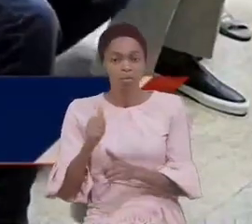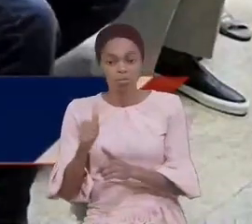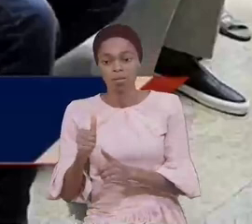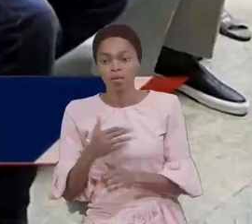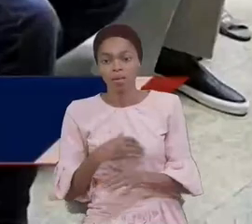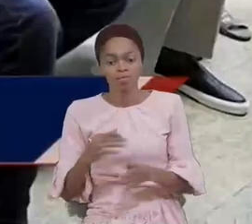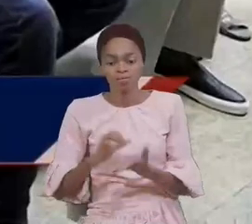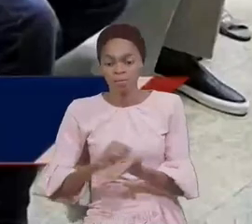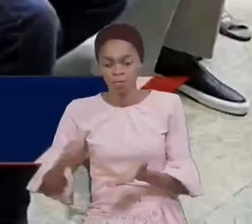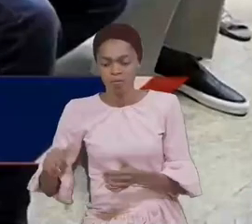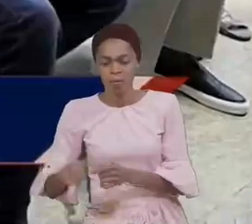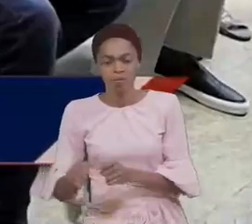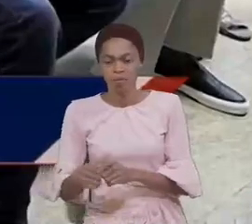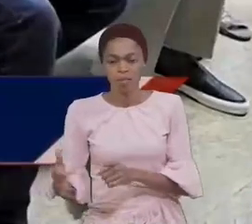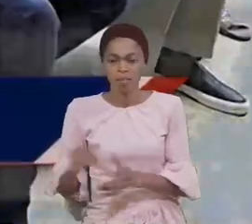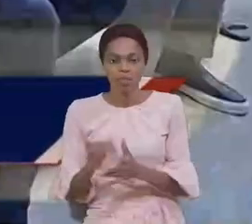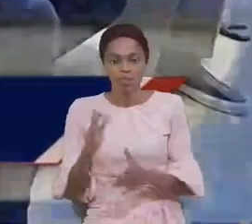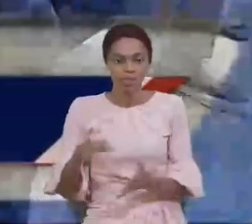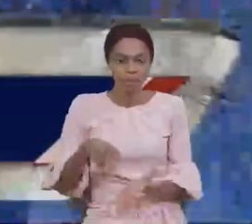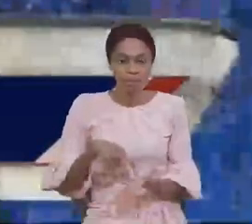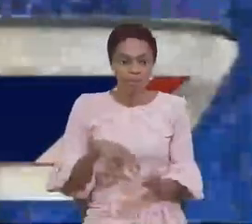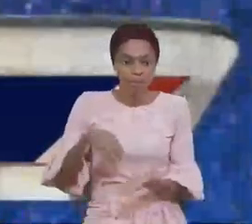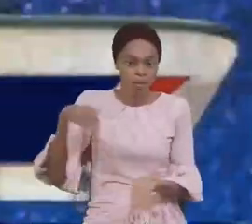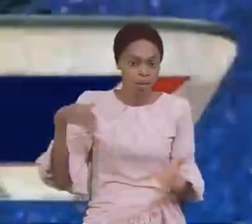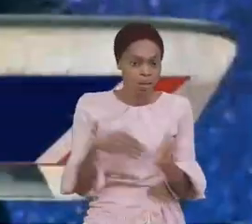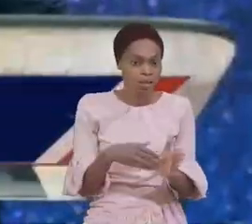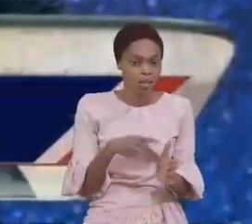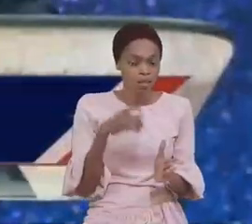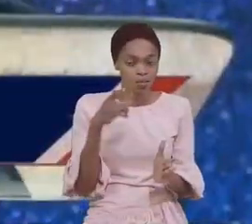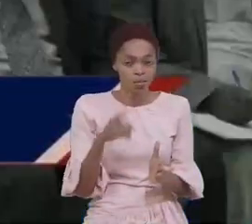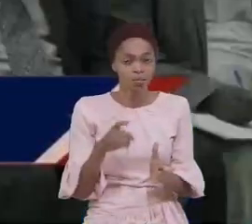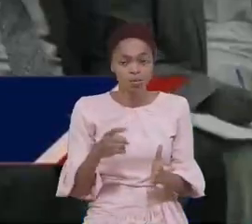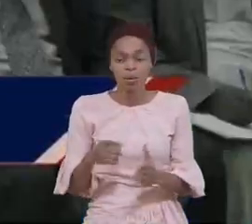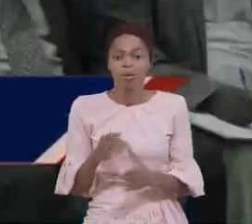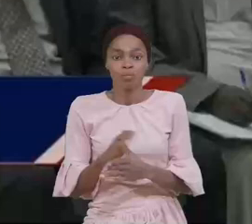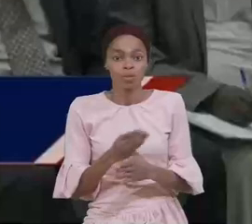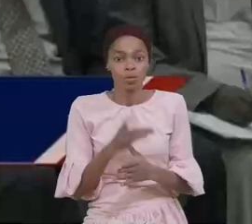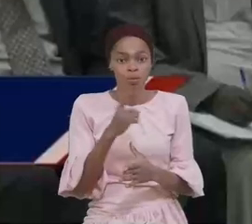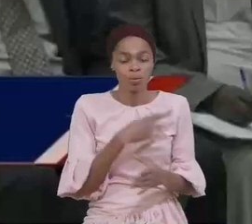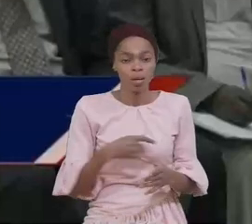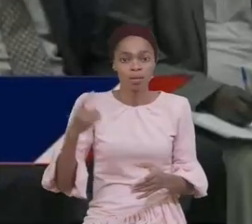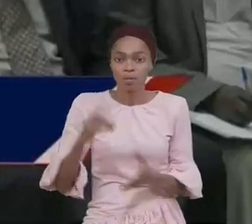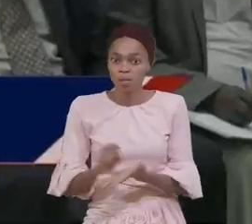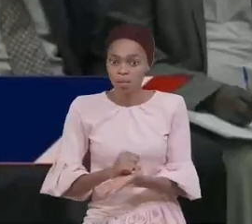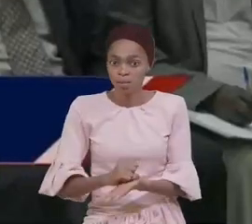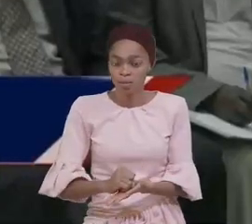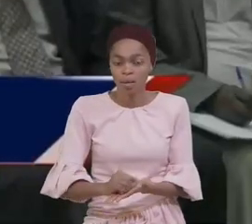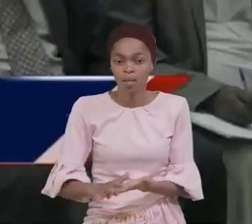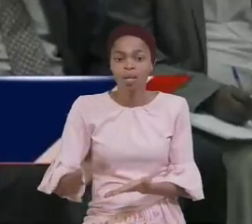ôtez tout ce qui va se tenir entre vous et Dieu. Sanctifiez-vous car demain,